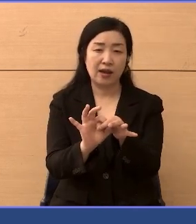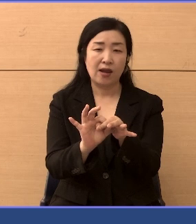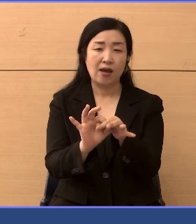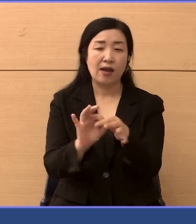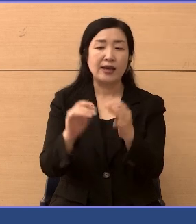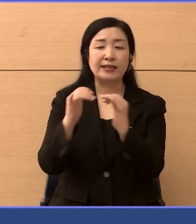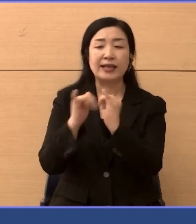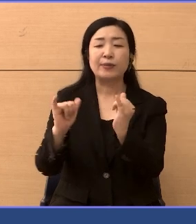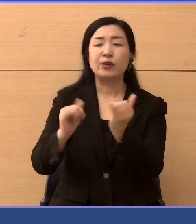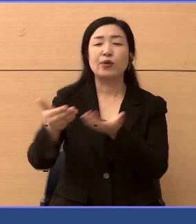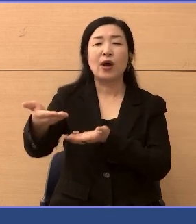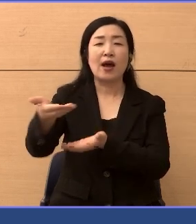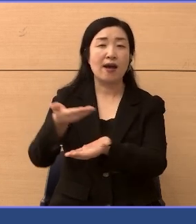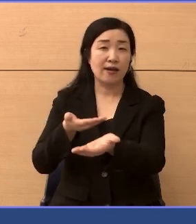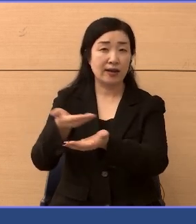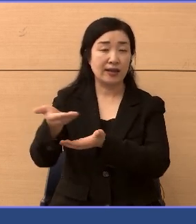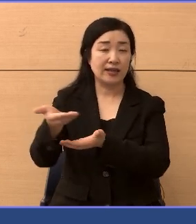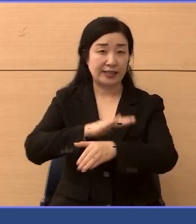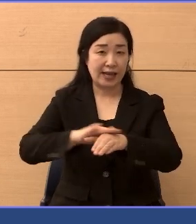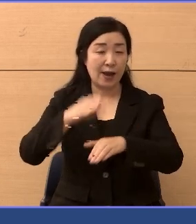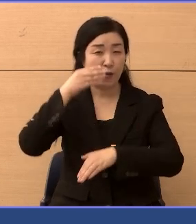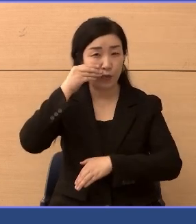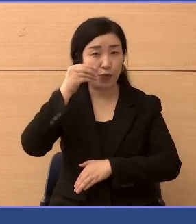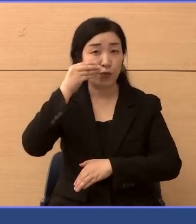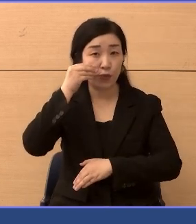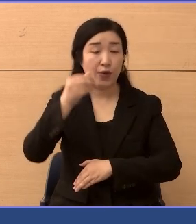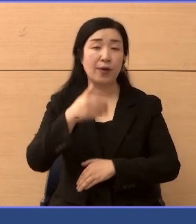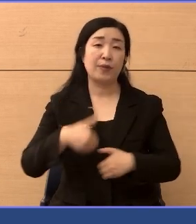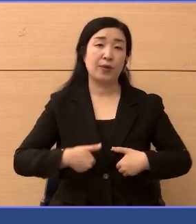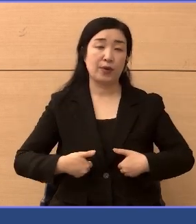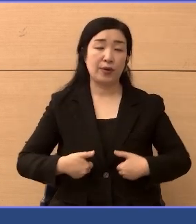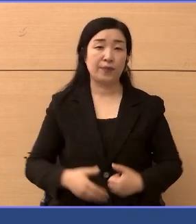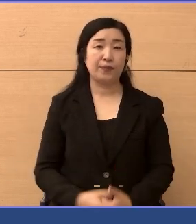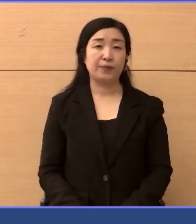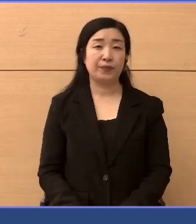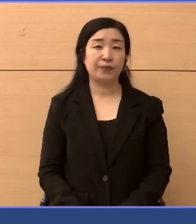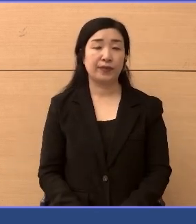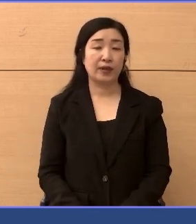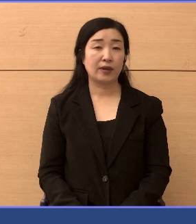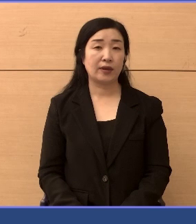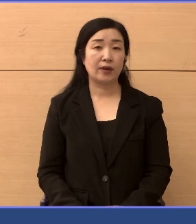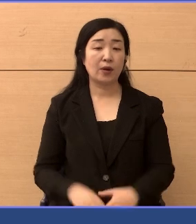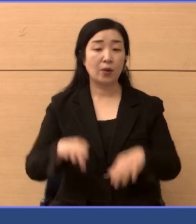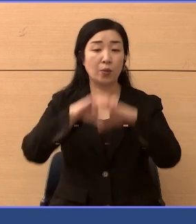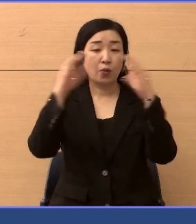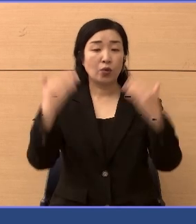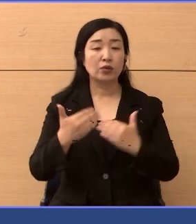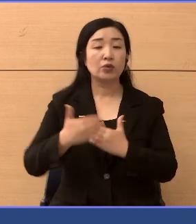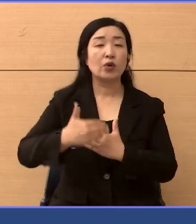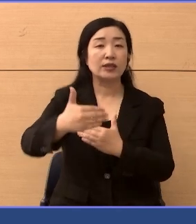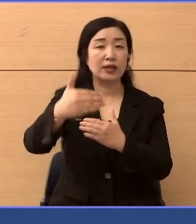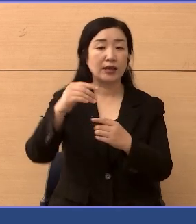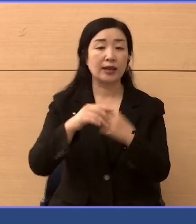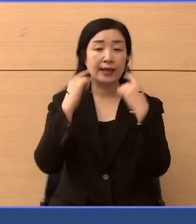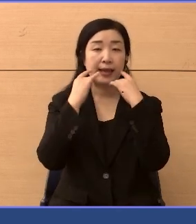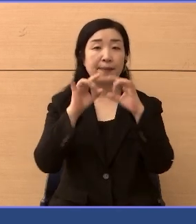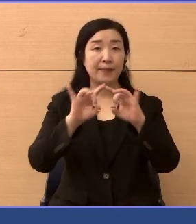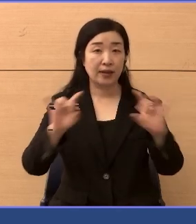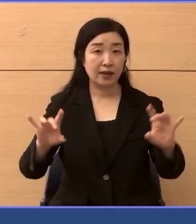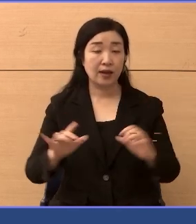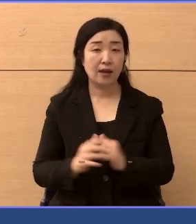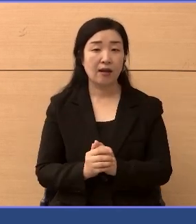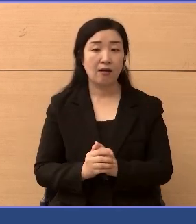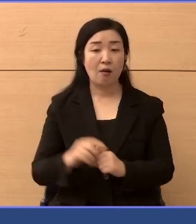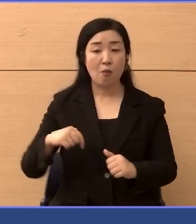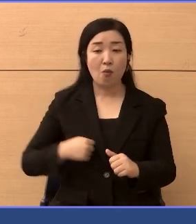할 수 finally, we 있도록 need to 도와줘야 make 됩니다. sure that 마지막으로 throughout the 우리가 해야 course 될 of 것은 development, 이런 that we're 발달 giving 과정 the 전체에 individual with 걸쳐서 ASD increasing 개개인에게